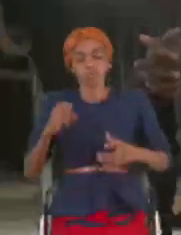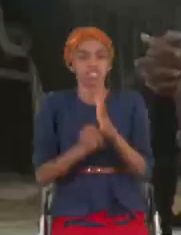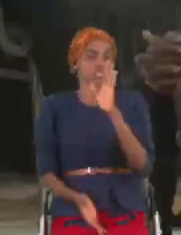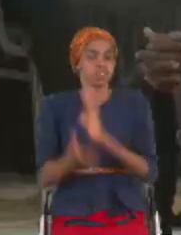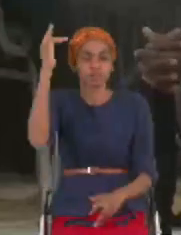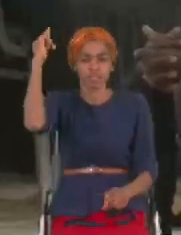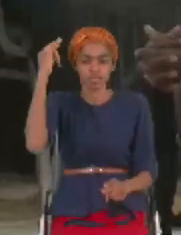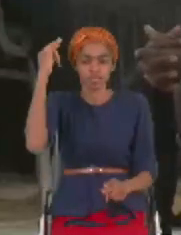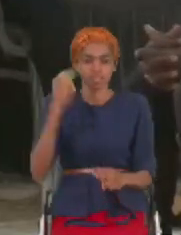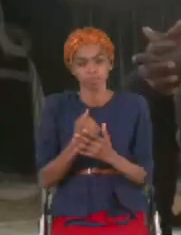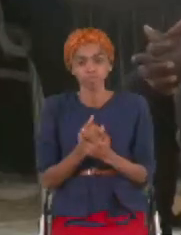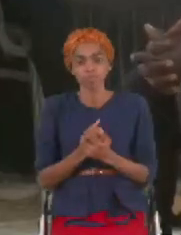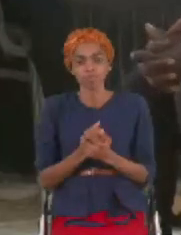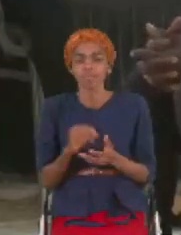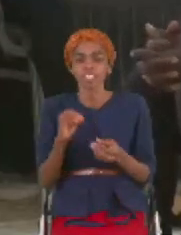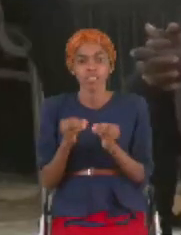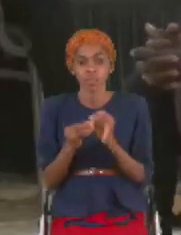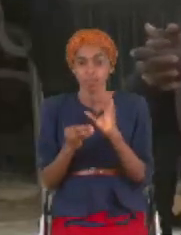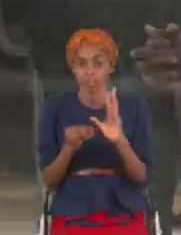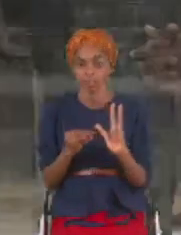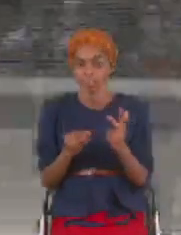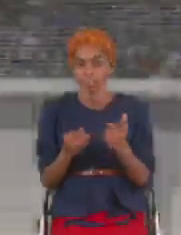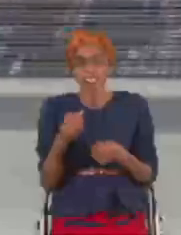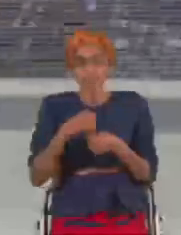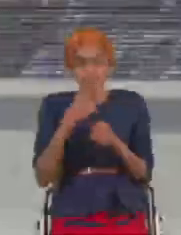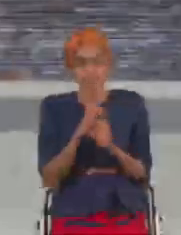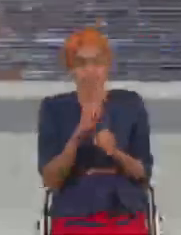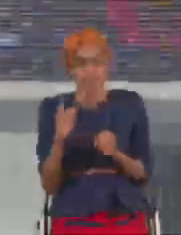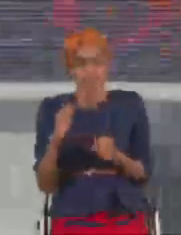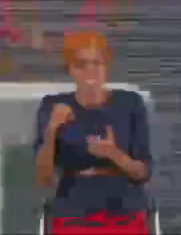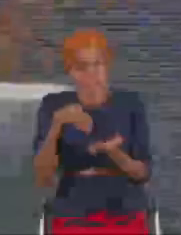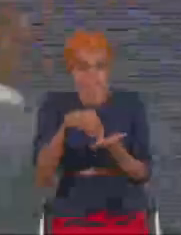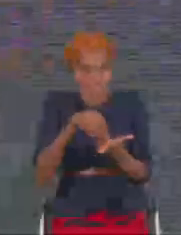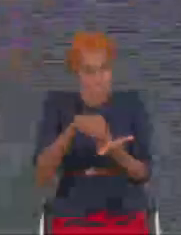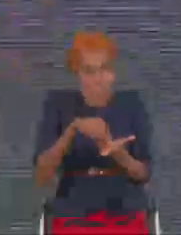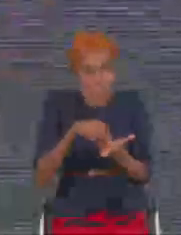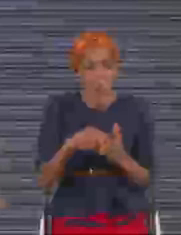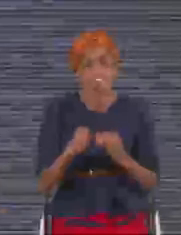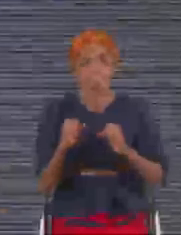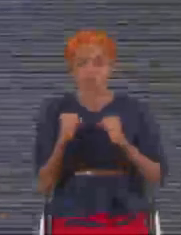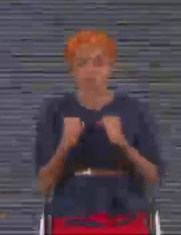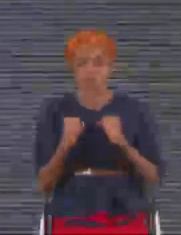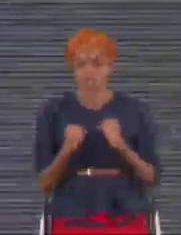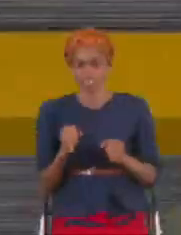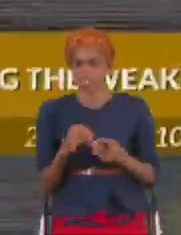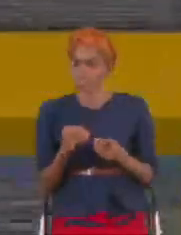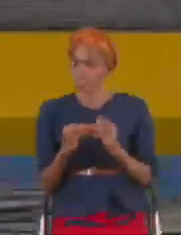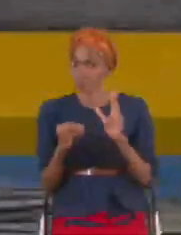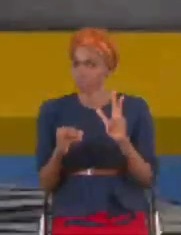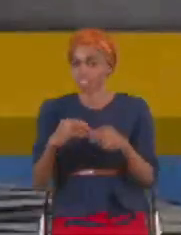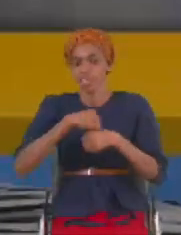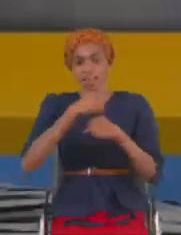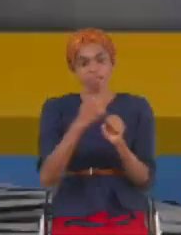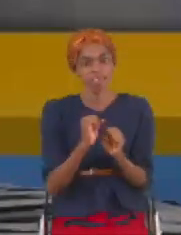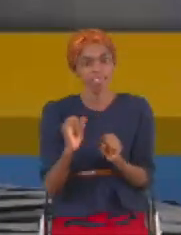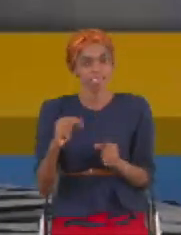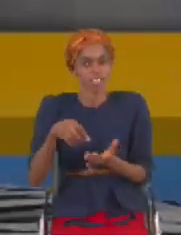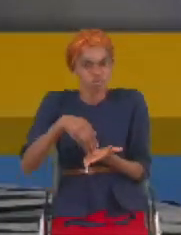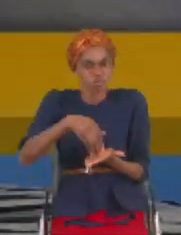jésus troisième en iran le faible for iran le faible